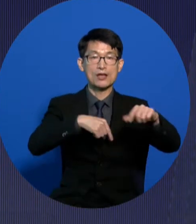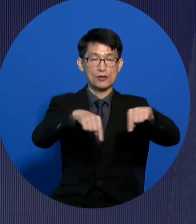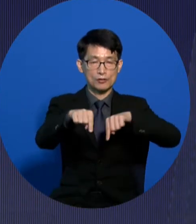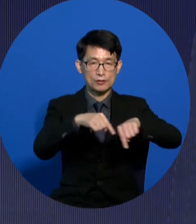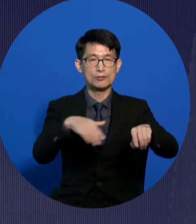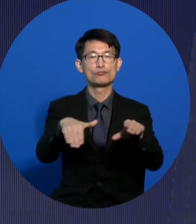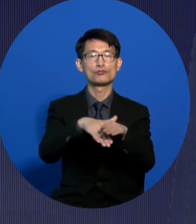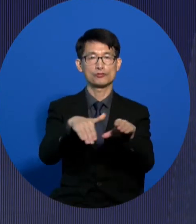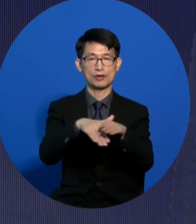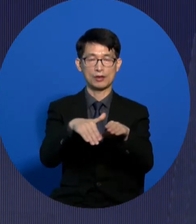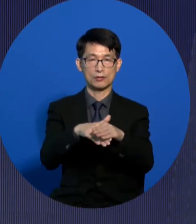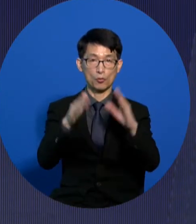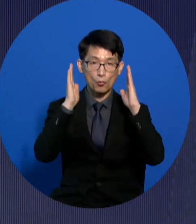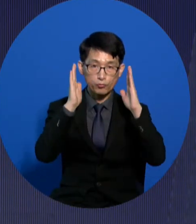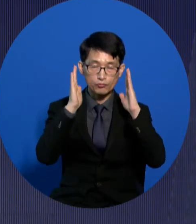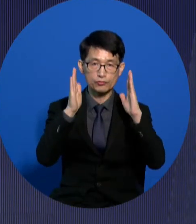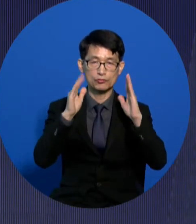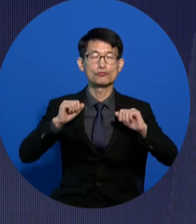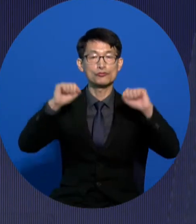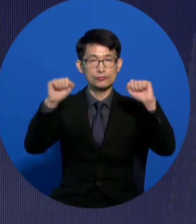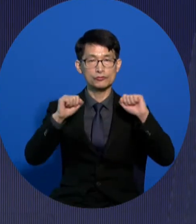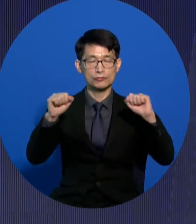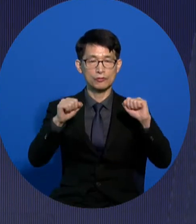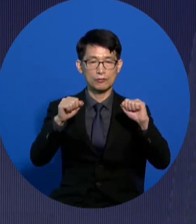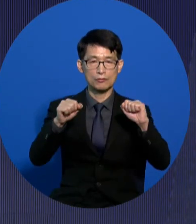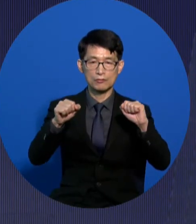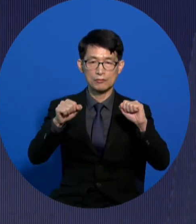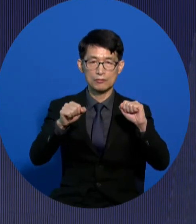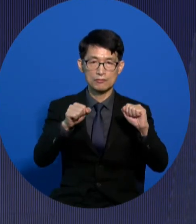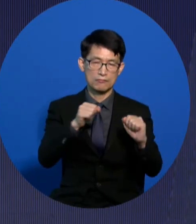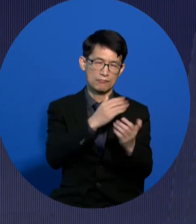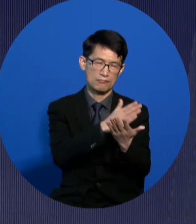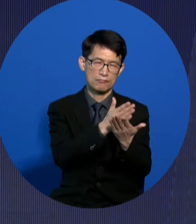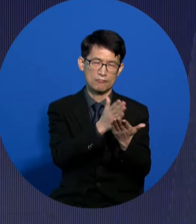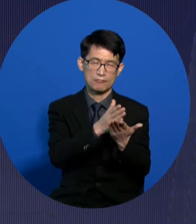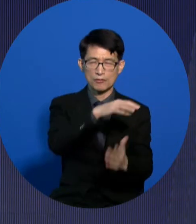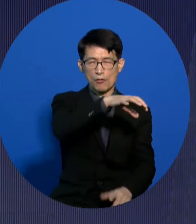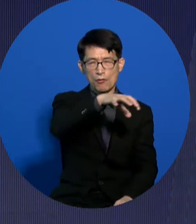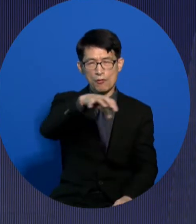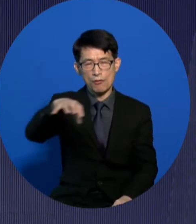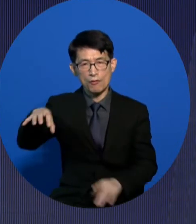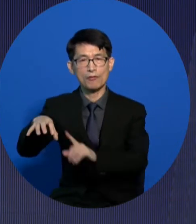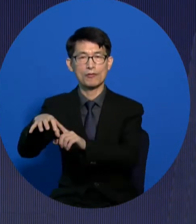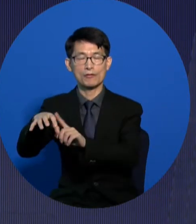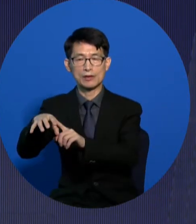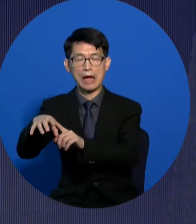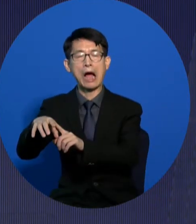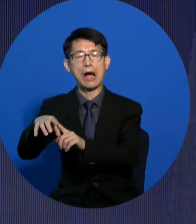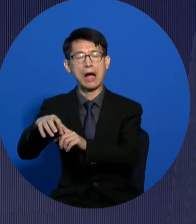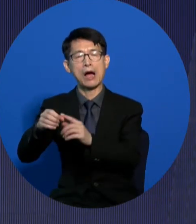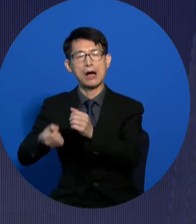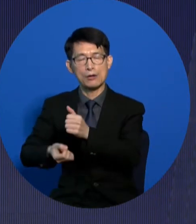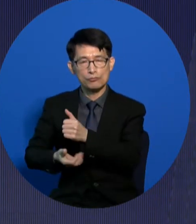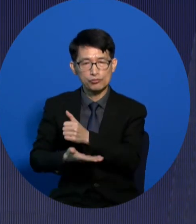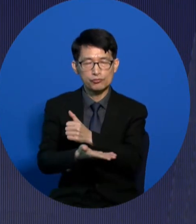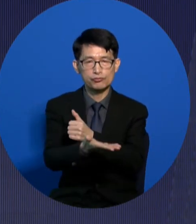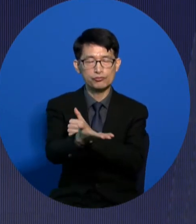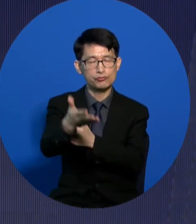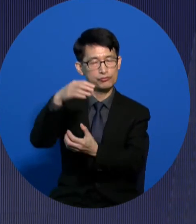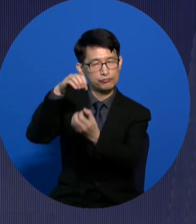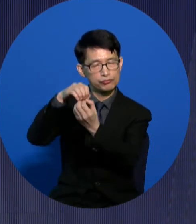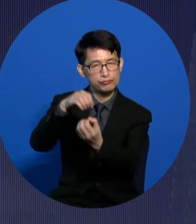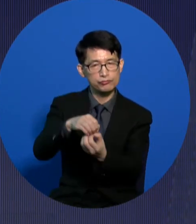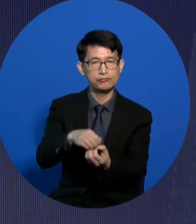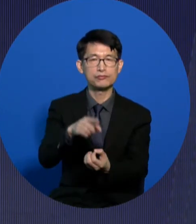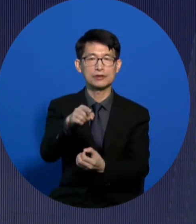문화, 환경, 스포츠 등 사회 전반에 걸쳐 지속적으로 대물림되는 것을 의미하고 있습니다.